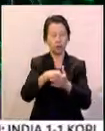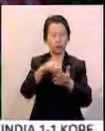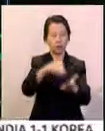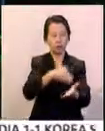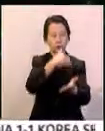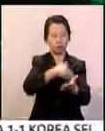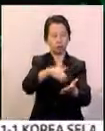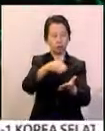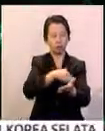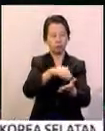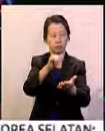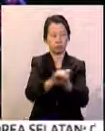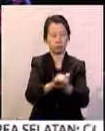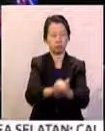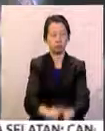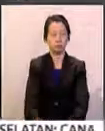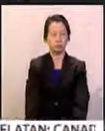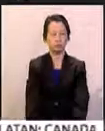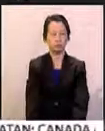tersebut.